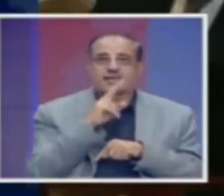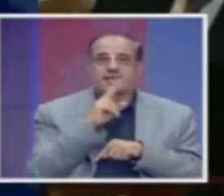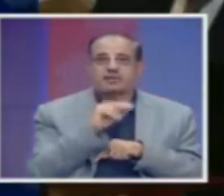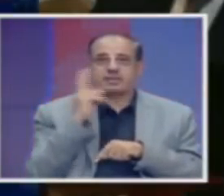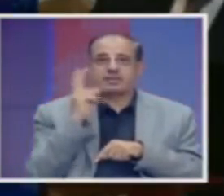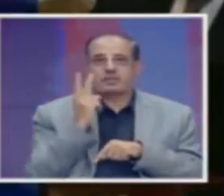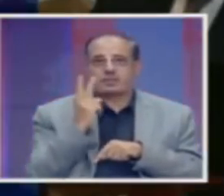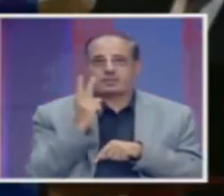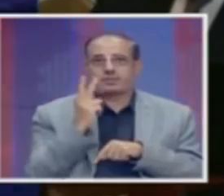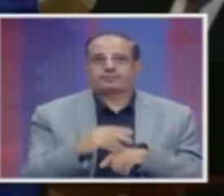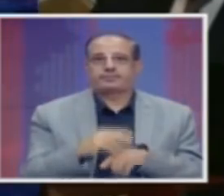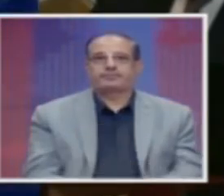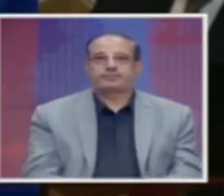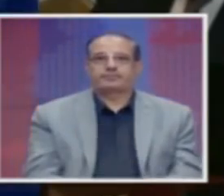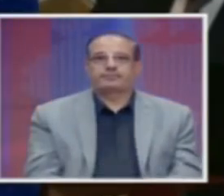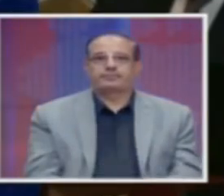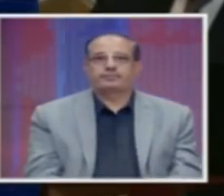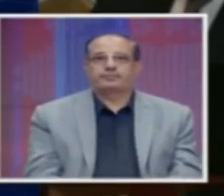إلى 2027.